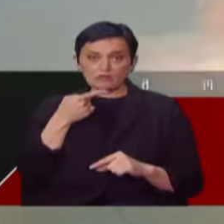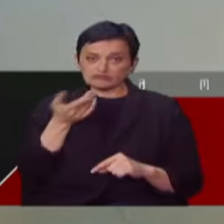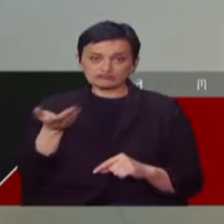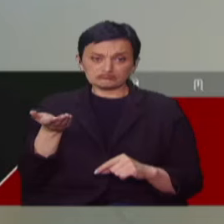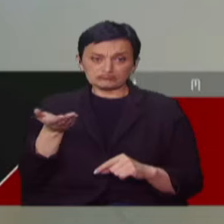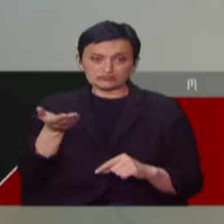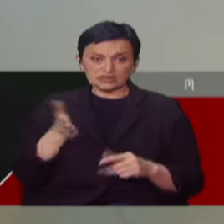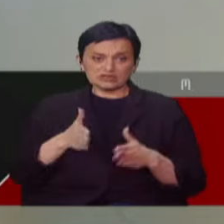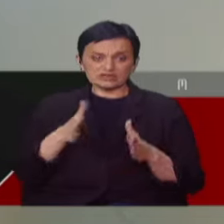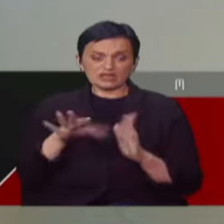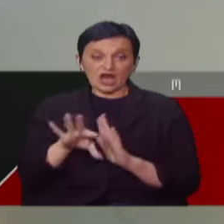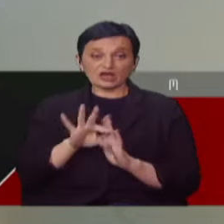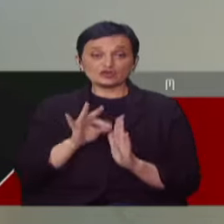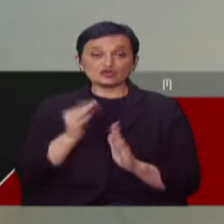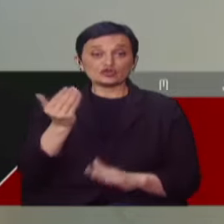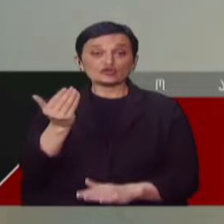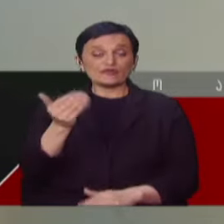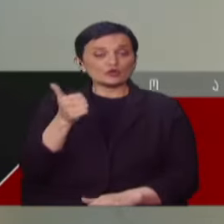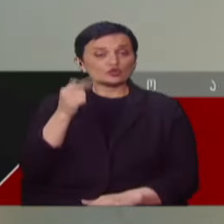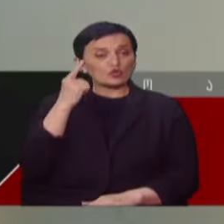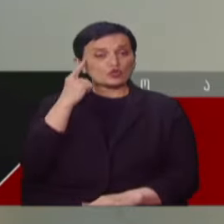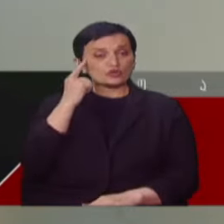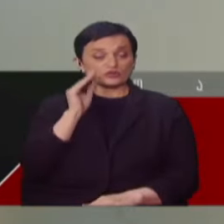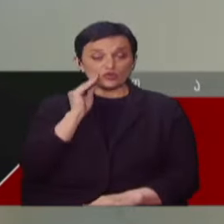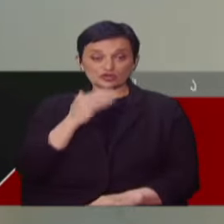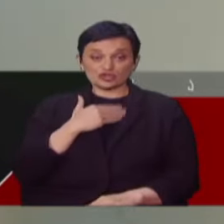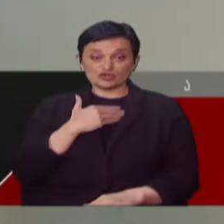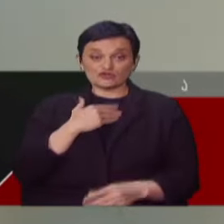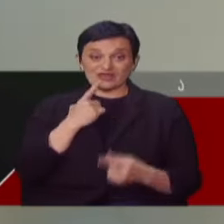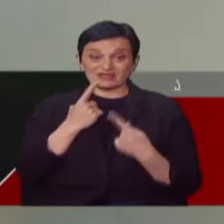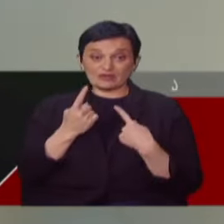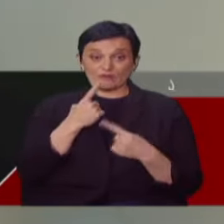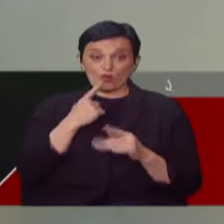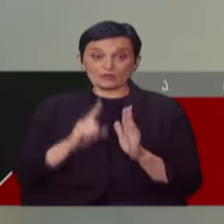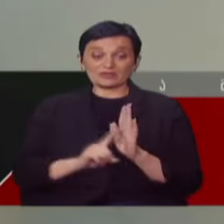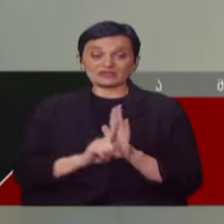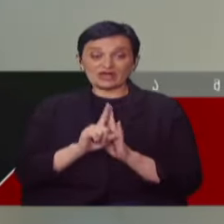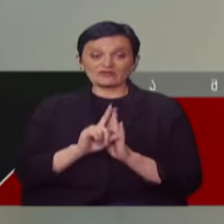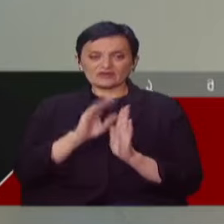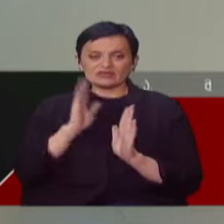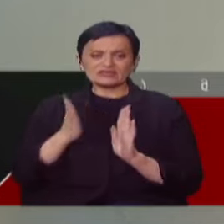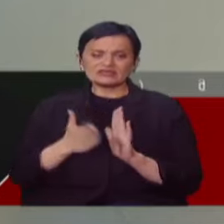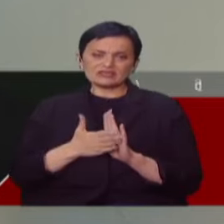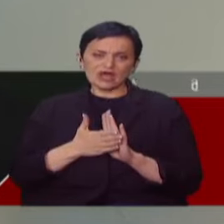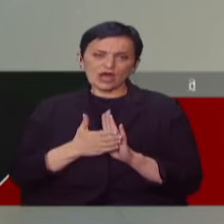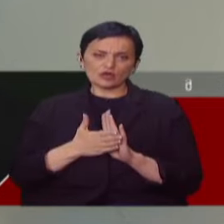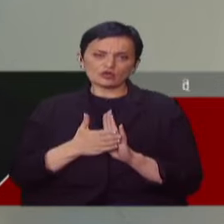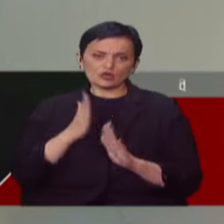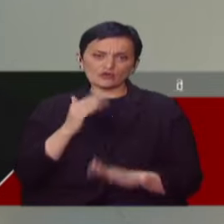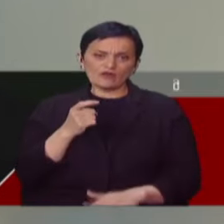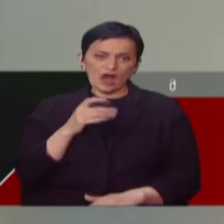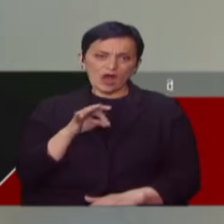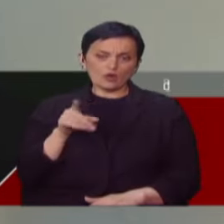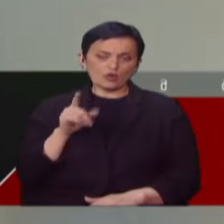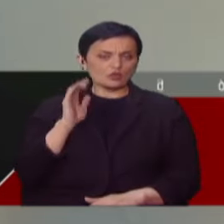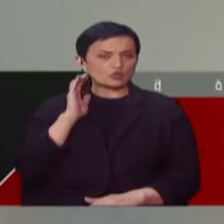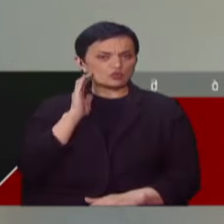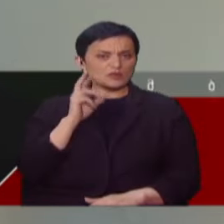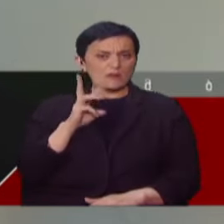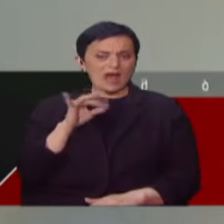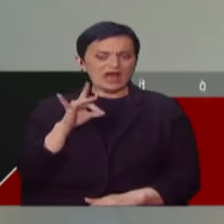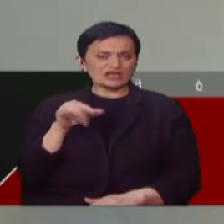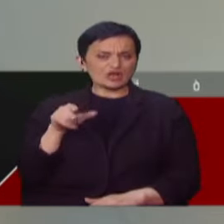მაშინ ამ გზას აირჩევს. თქვენ როგორ წარმოგიდგენიათ, როდესაც ჩვენ მოლაპარაკებებს დავიწყებთ და საერთოდ ეხლა ახოსაც უსმენდი